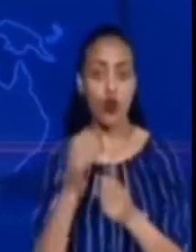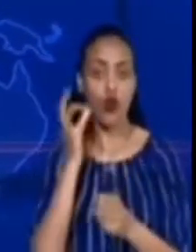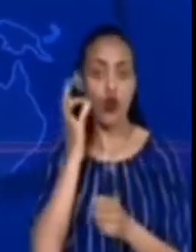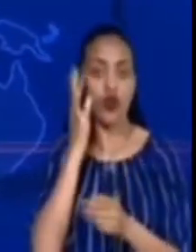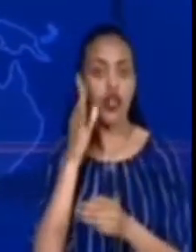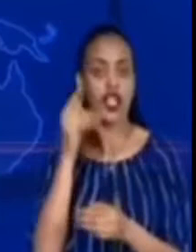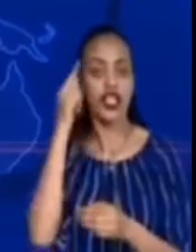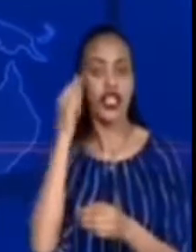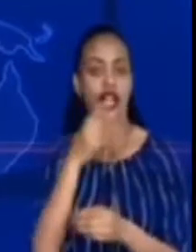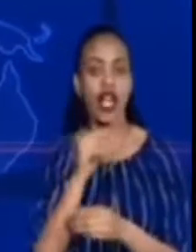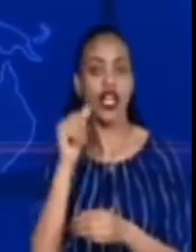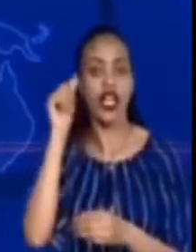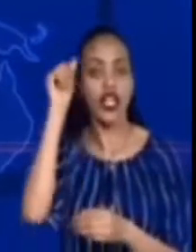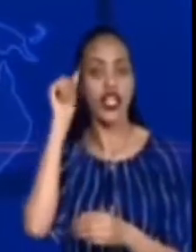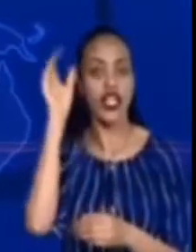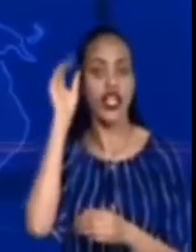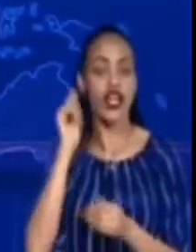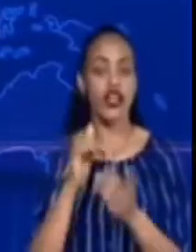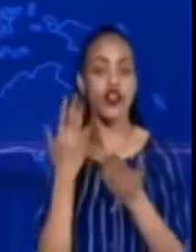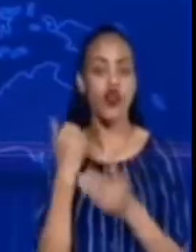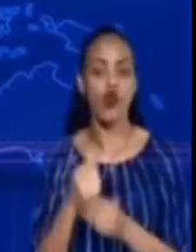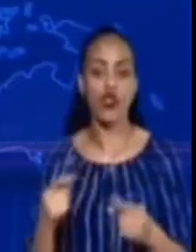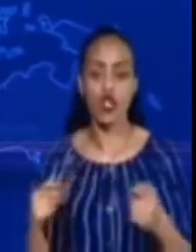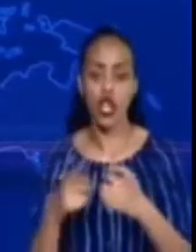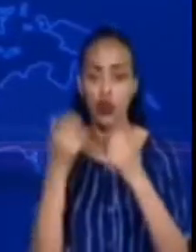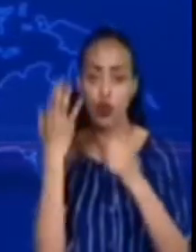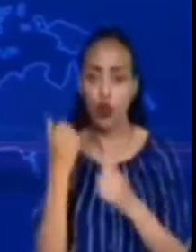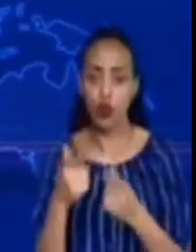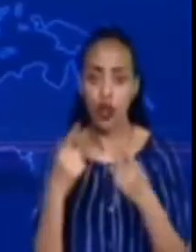ፈረሰ፣ ቤቶች እኔ ግራ ገባን እኮ